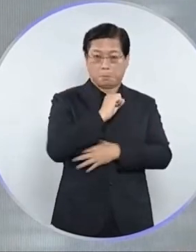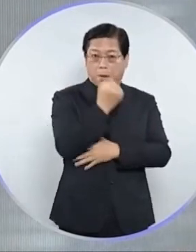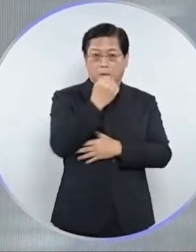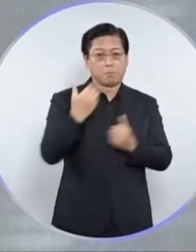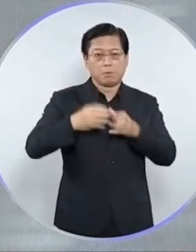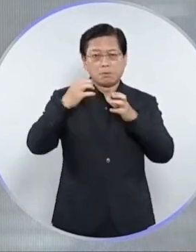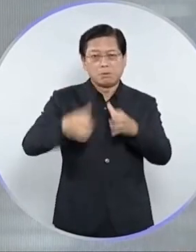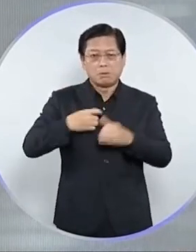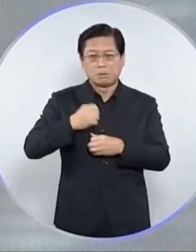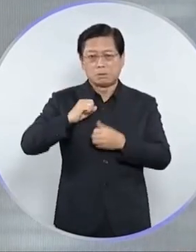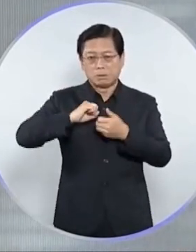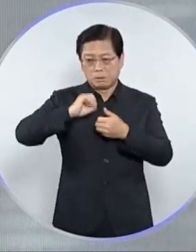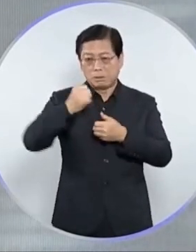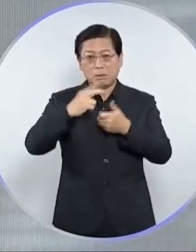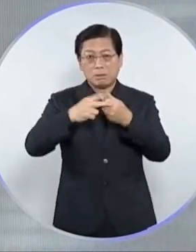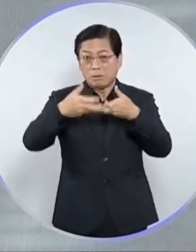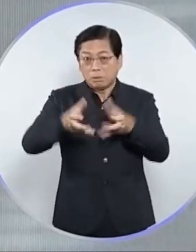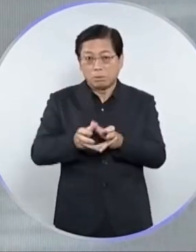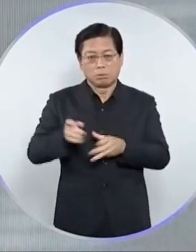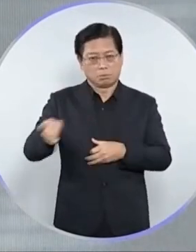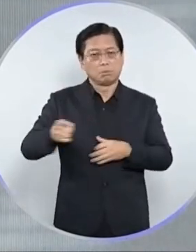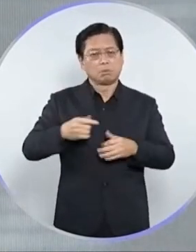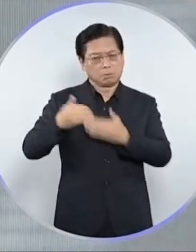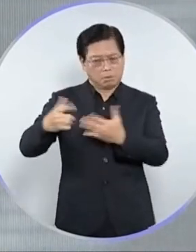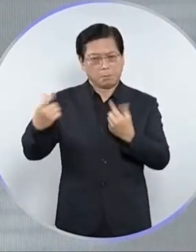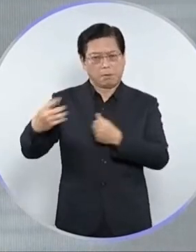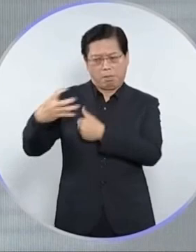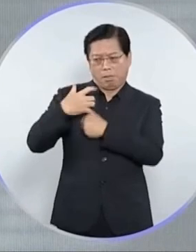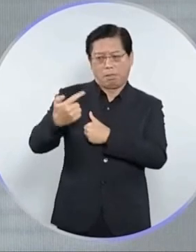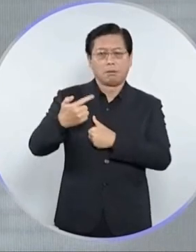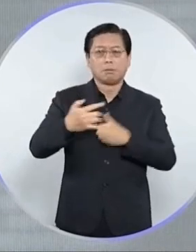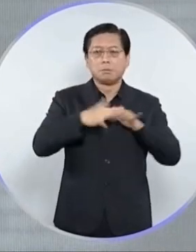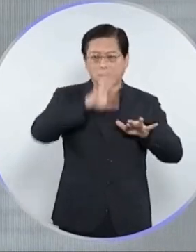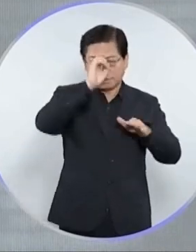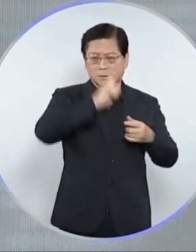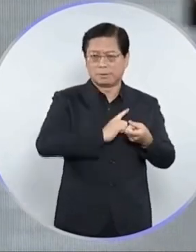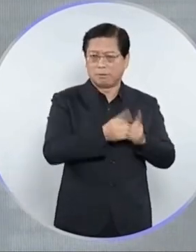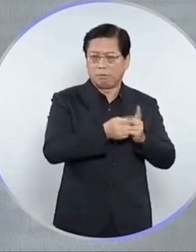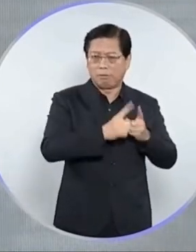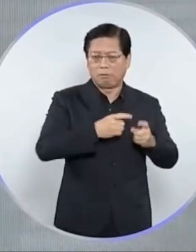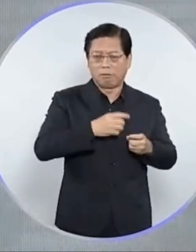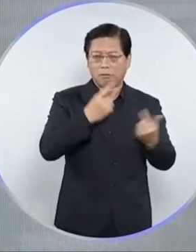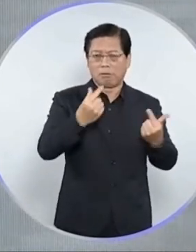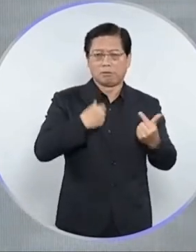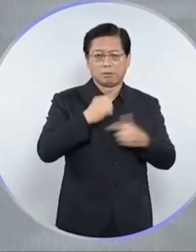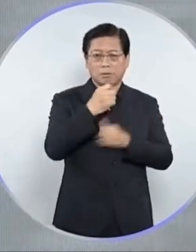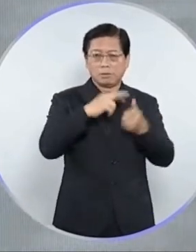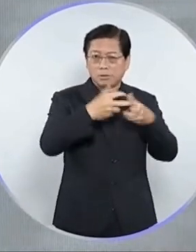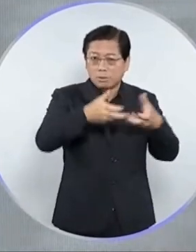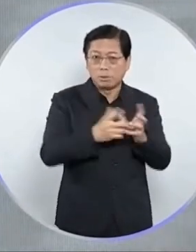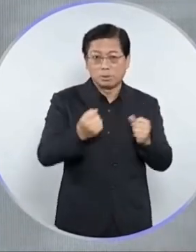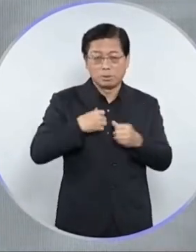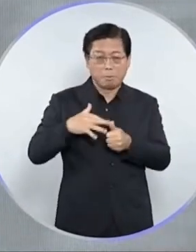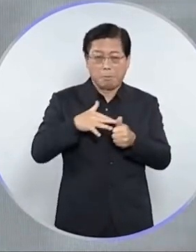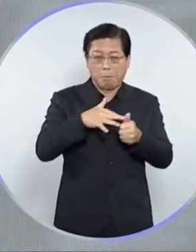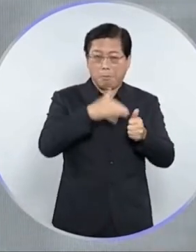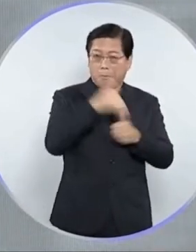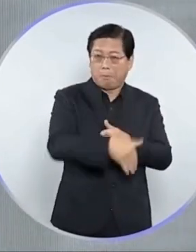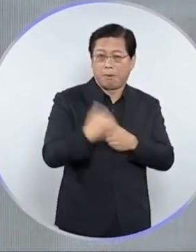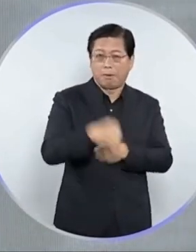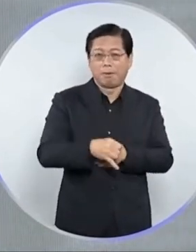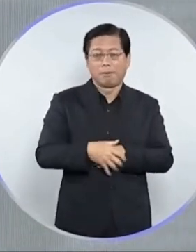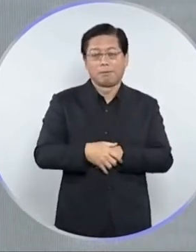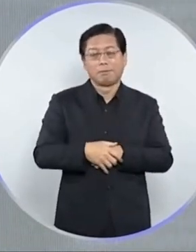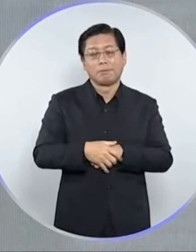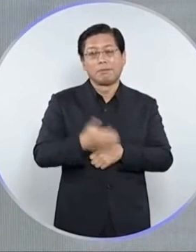呢。中国的确是台湾目前的威胁啊，可是你民进党是在搞义和团呢，把国家带上更危险的地方。然后